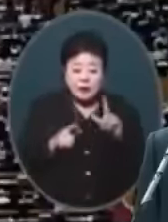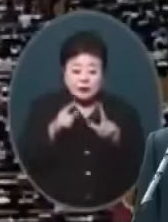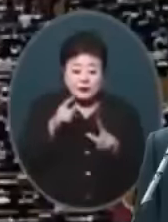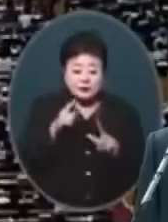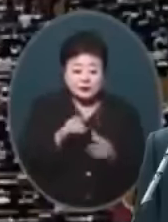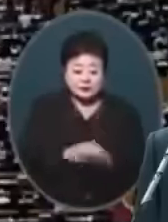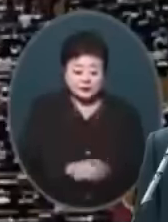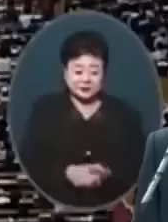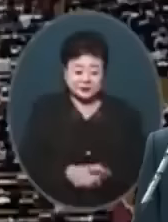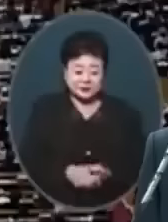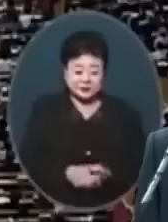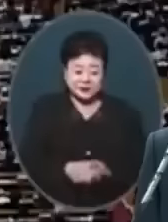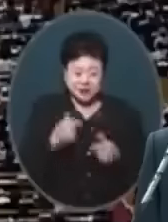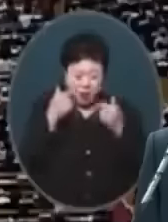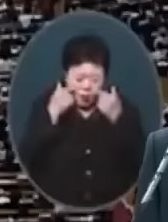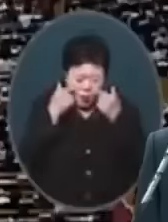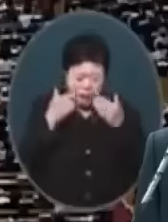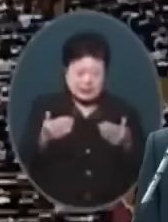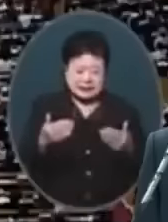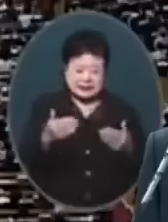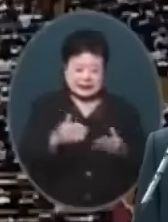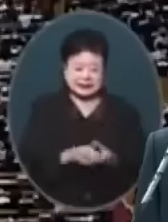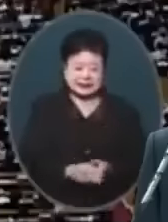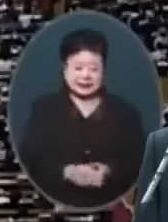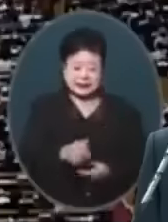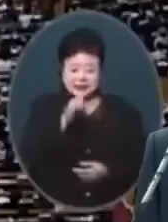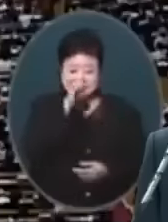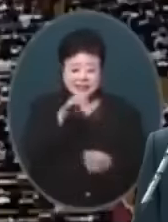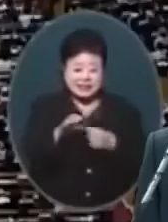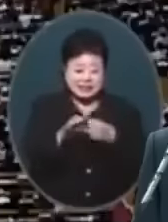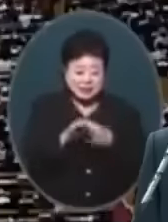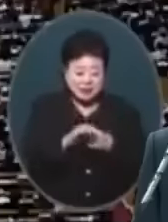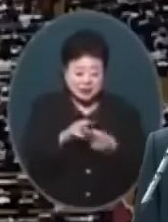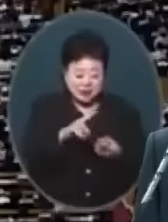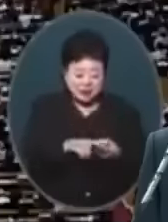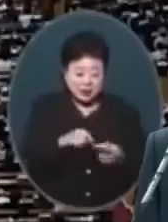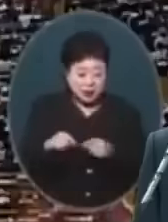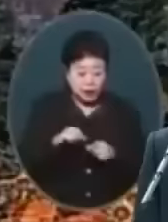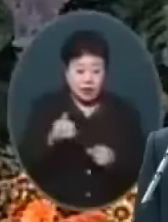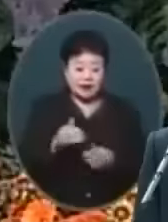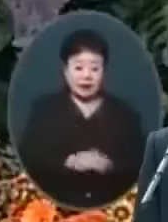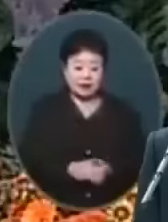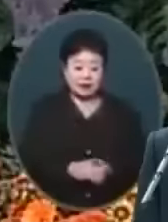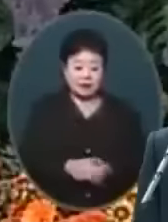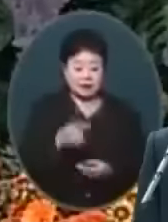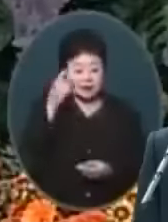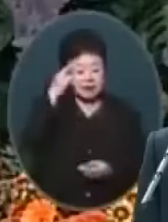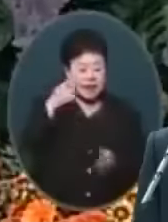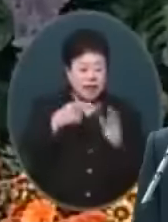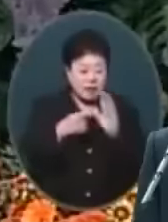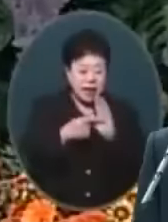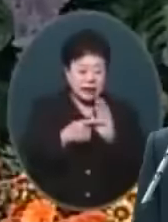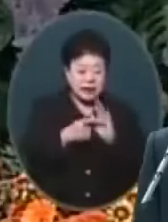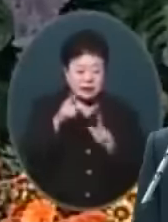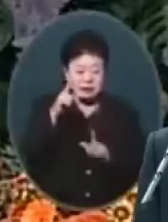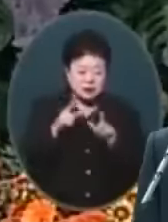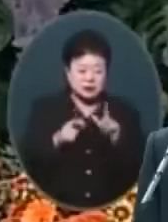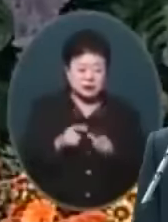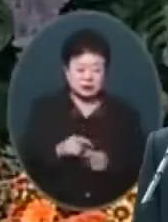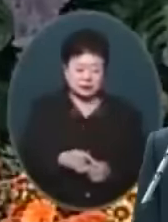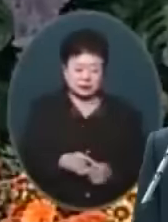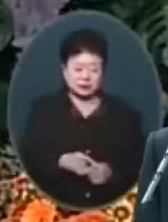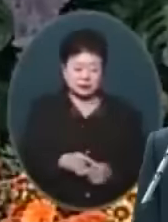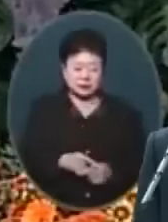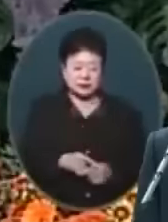자화산이 뚜렷이 있으면 그렇게 행동하게 되는 것입니다. 부정적인 자화상은 그에 일치되는